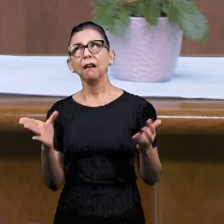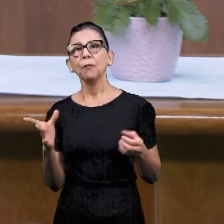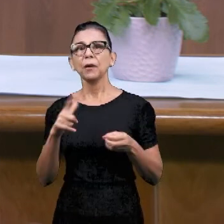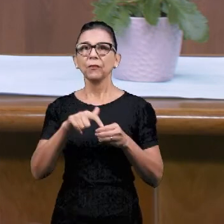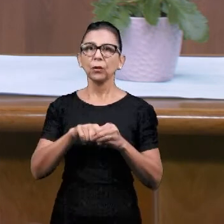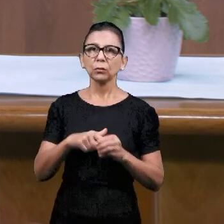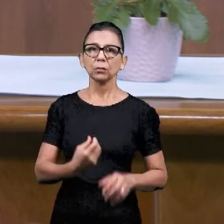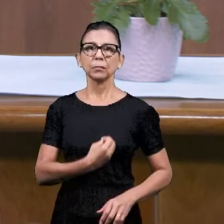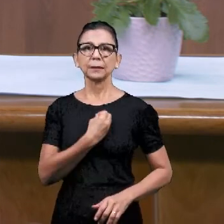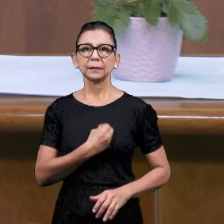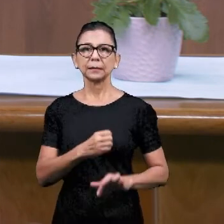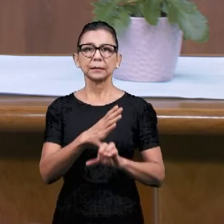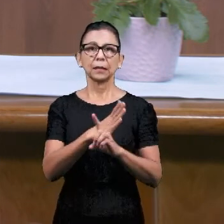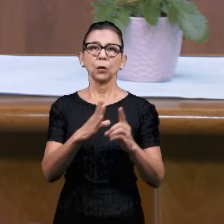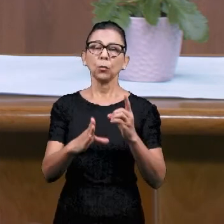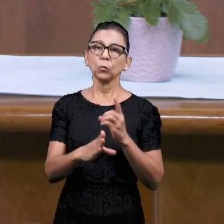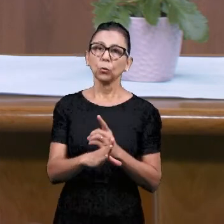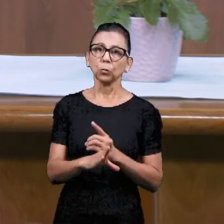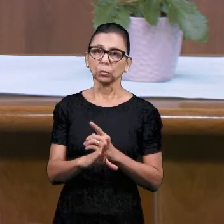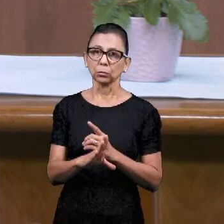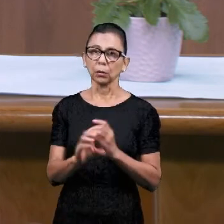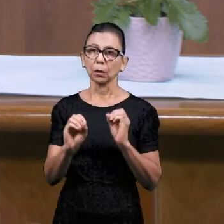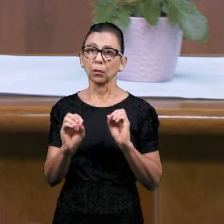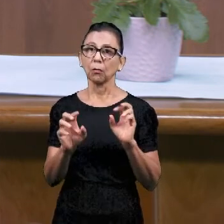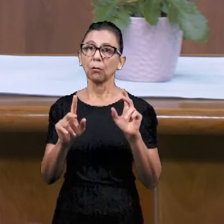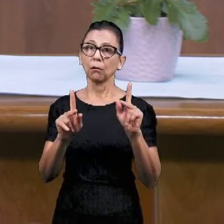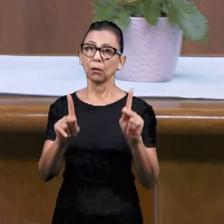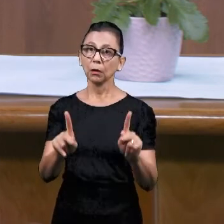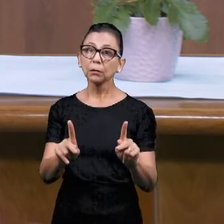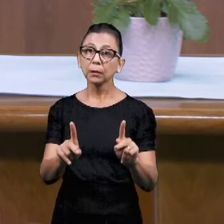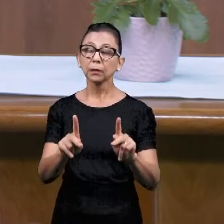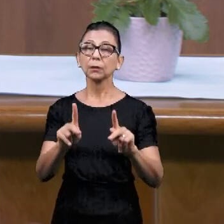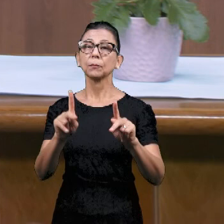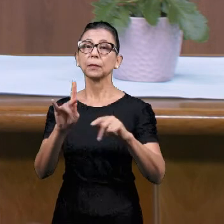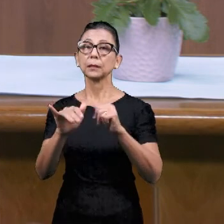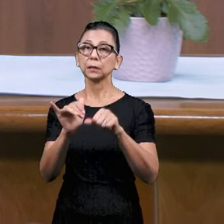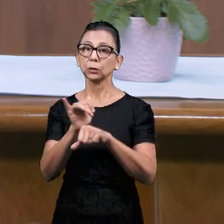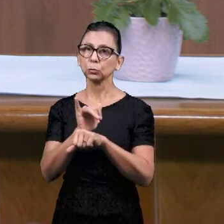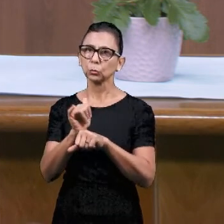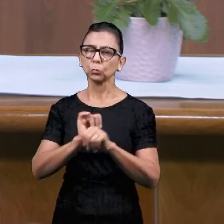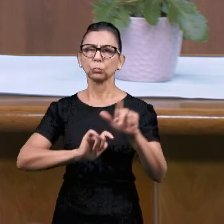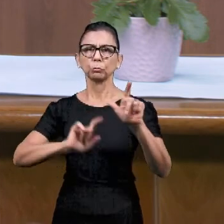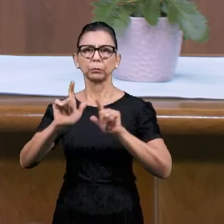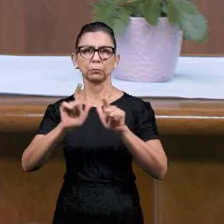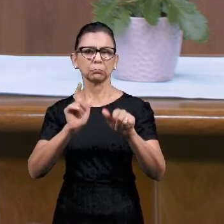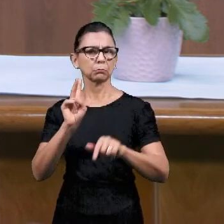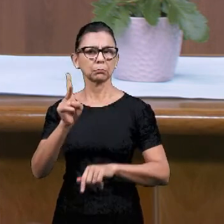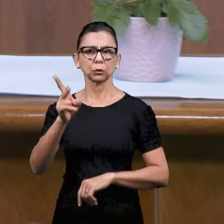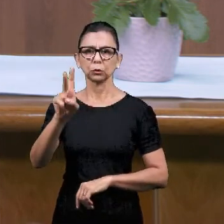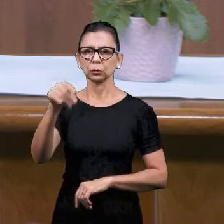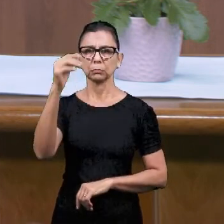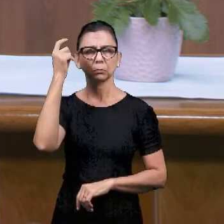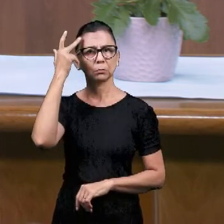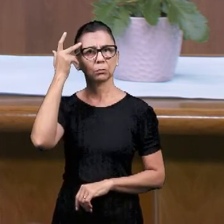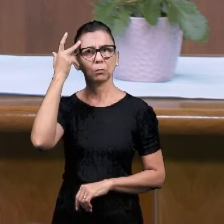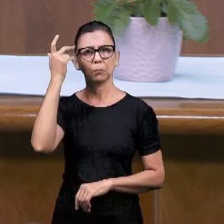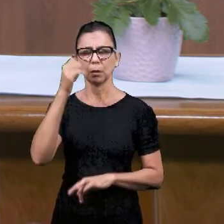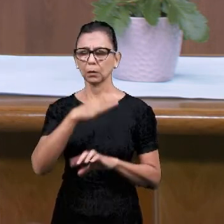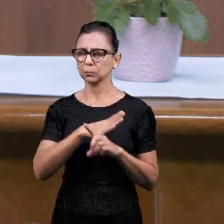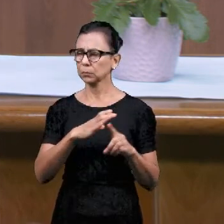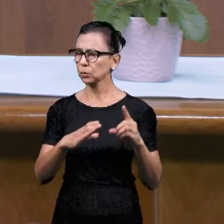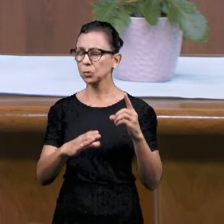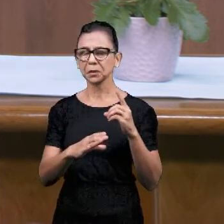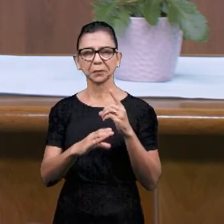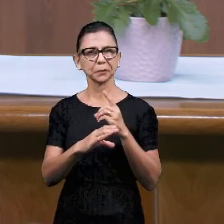même si les cultes présentiels sont revenus déjà dans les églises, toute la programmation continue, tous les cultes